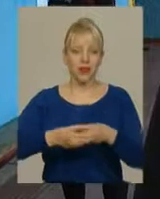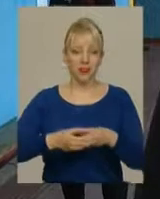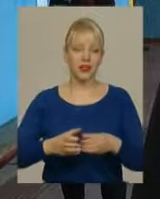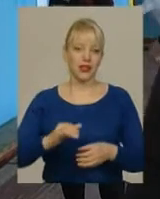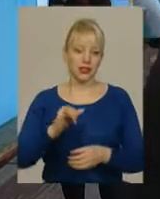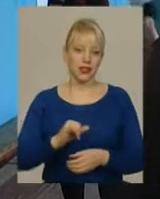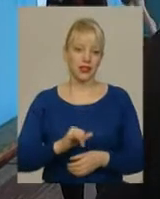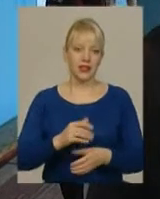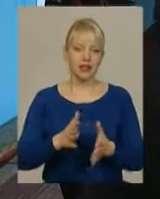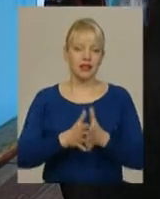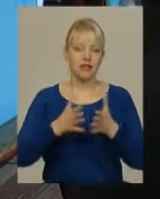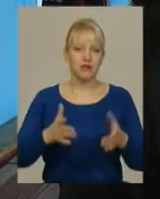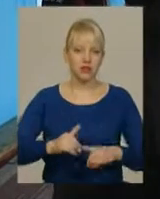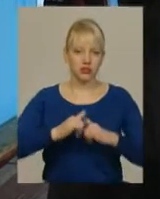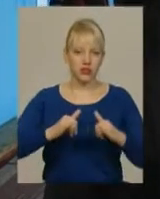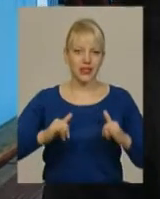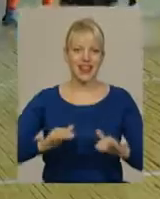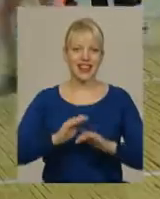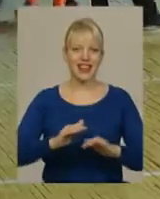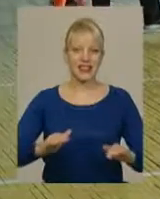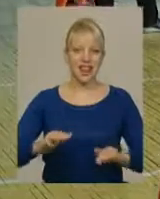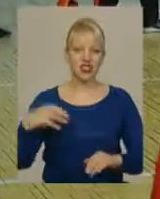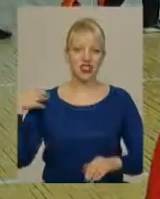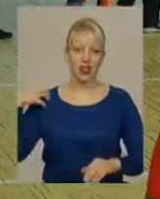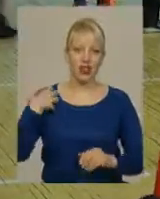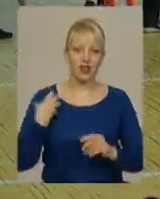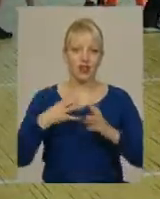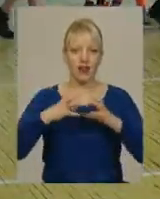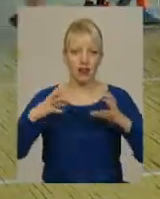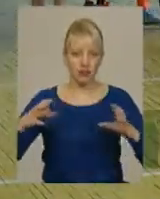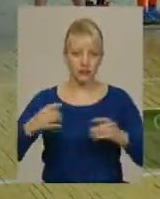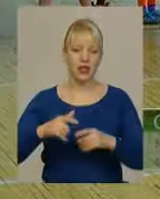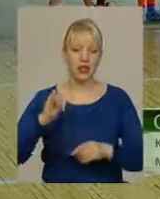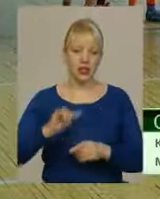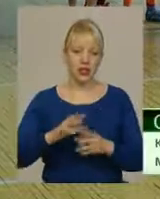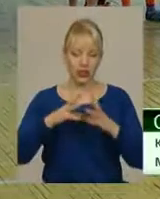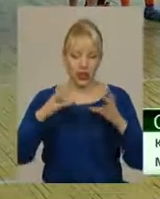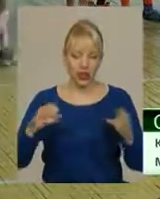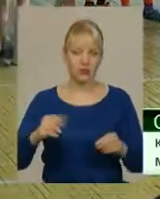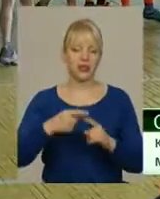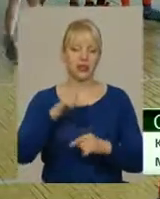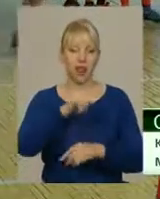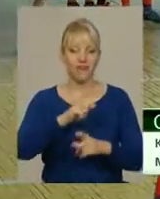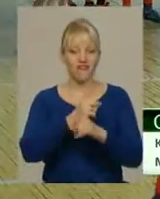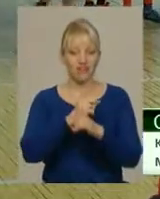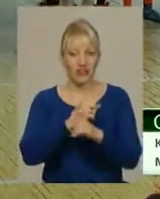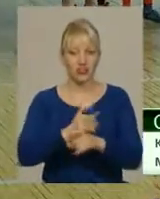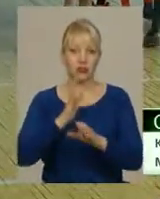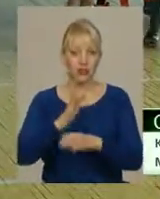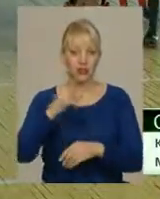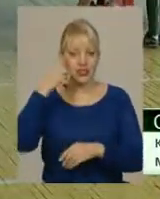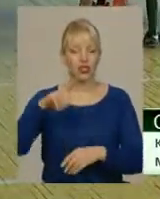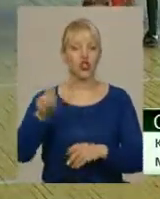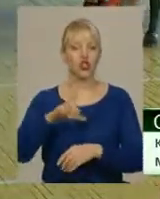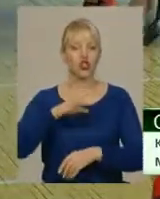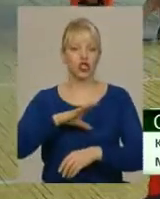там найбільш сильно розвинута дитяча регбі. Ми перший раз туди їдемо, ми були в Австрії, ми теж не знали, чого очікувати, ми